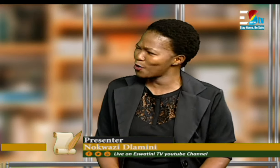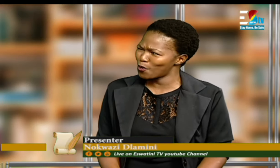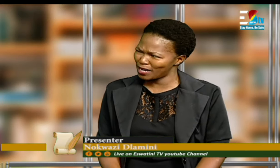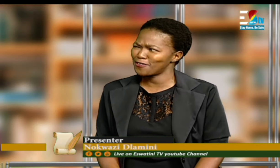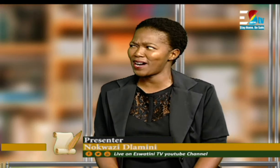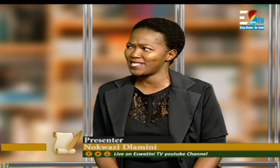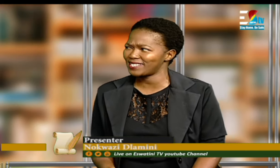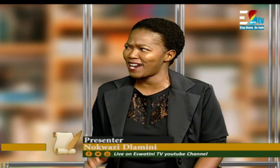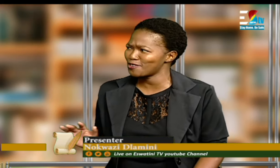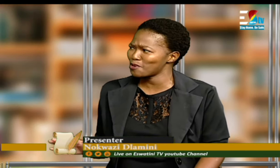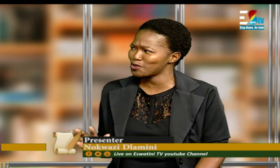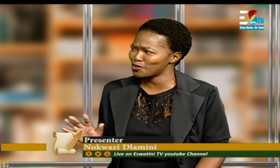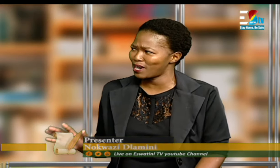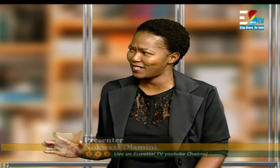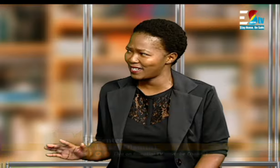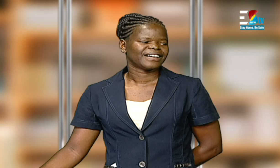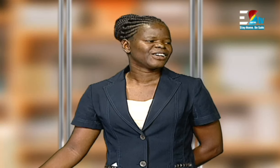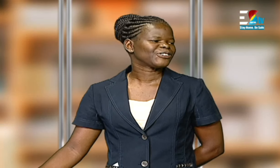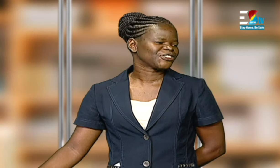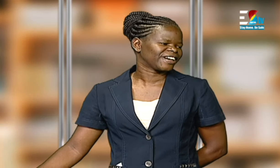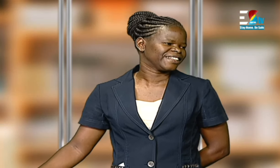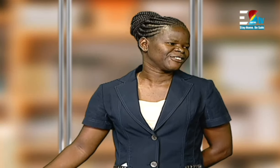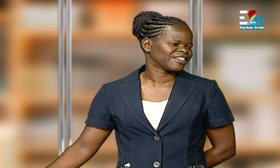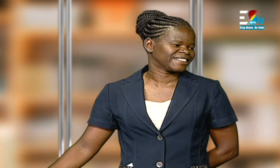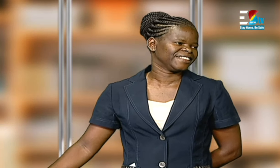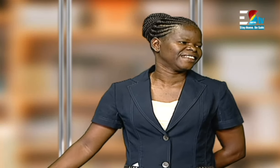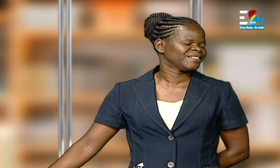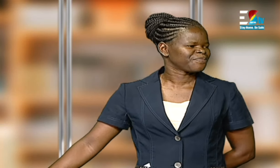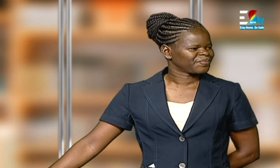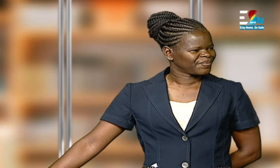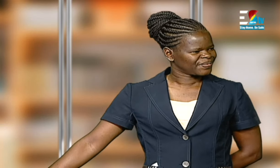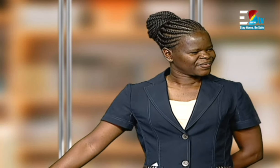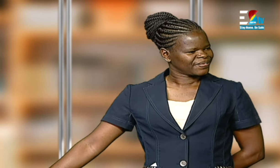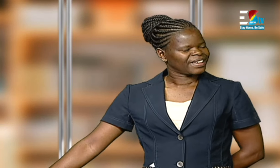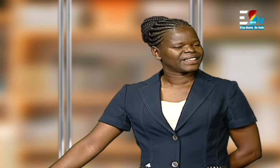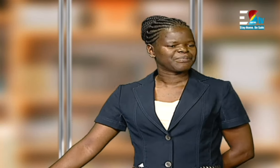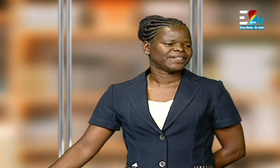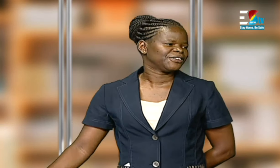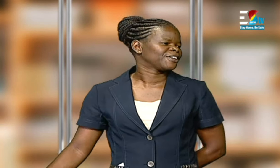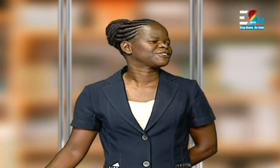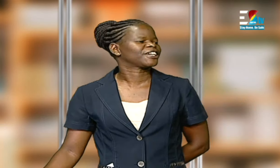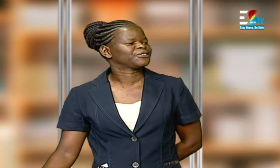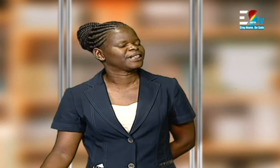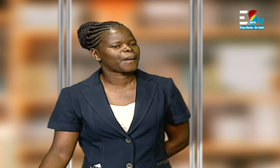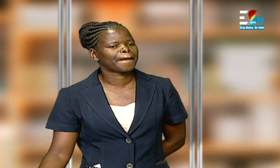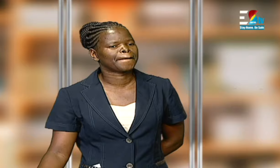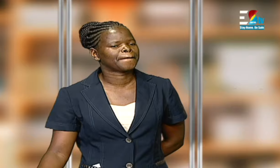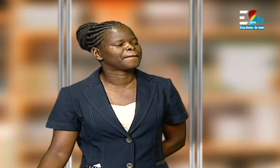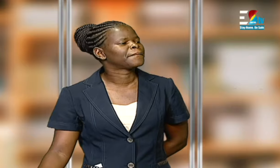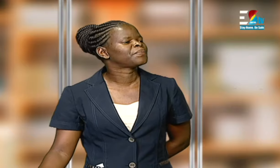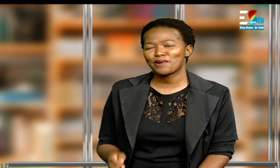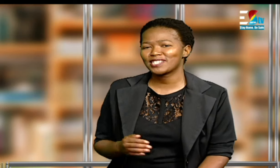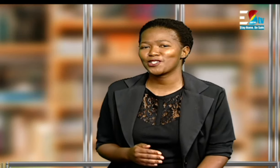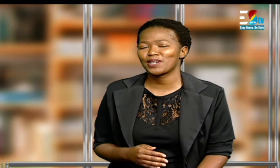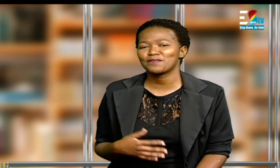Siphiwe Sithole Vaz. Ngathi noma ngushido kahle yini. Ungisho kahle nokwazi. Okay, ngabe unjani namuhla? Ngiyaphila nokwazi unjani? Ngiyaphila kakhulu